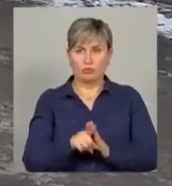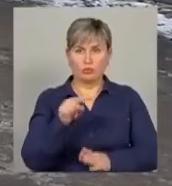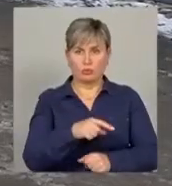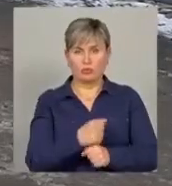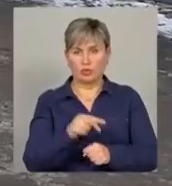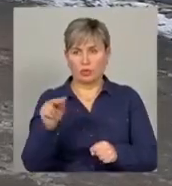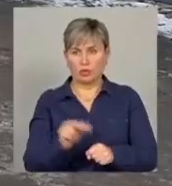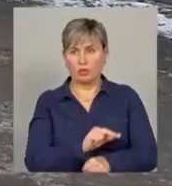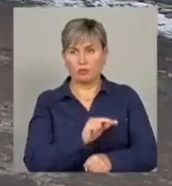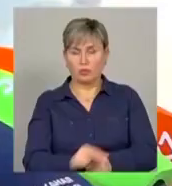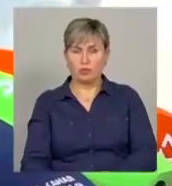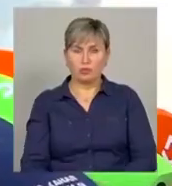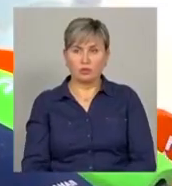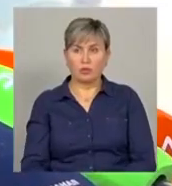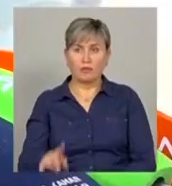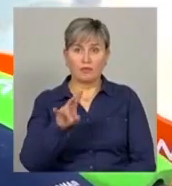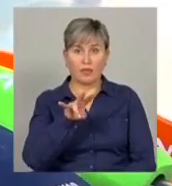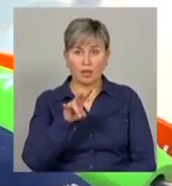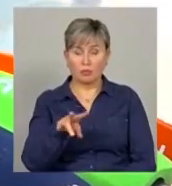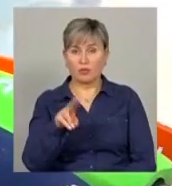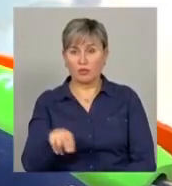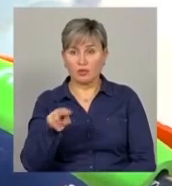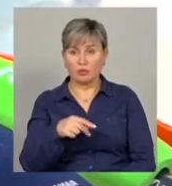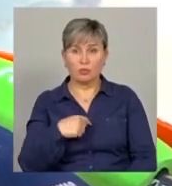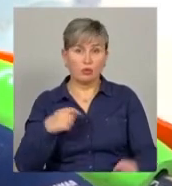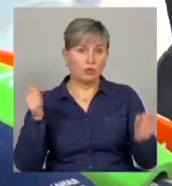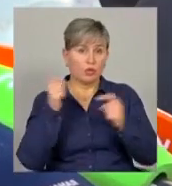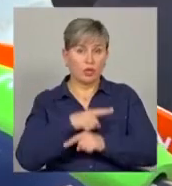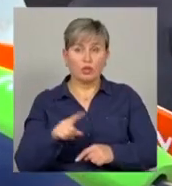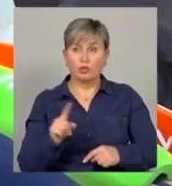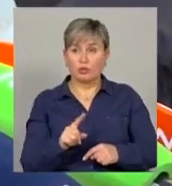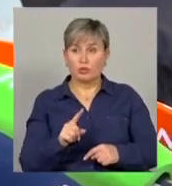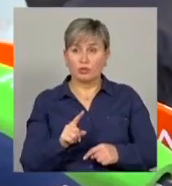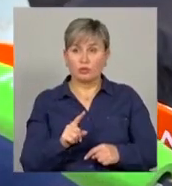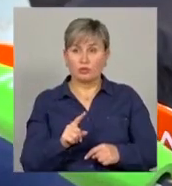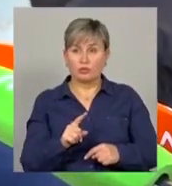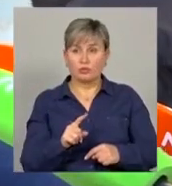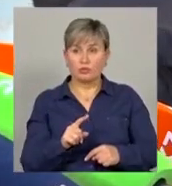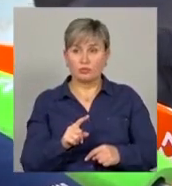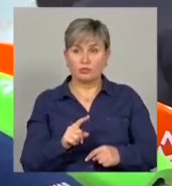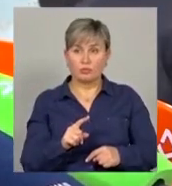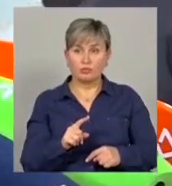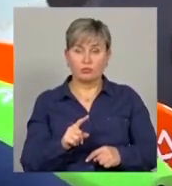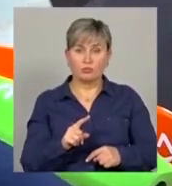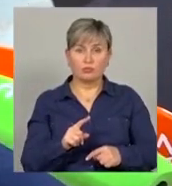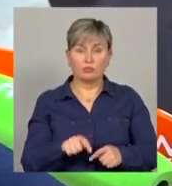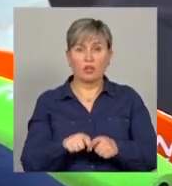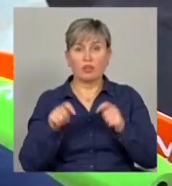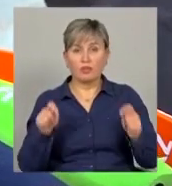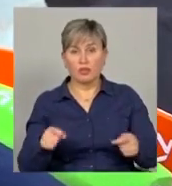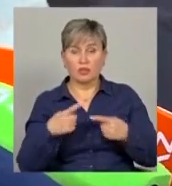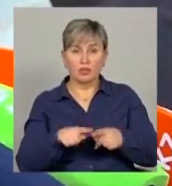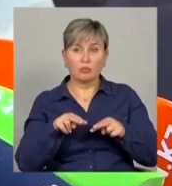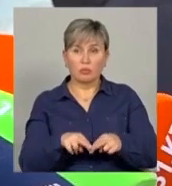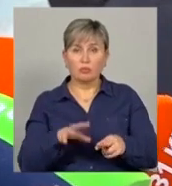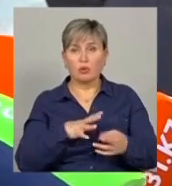делать ремонт. Буквально в ноябре, в декабре мы узнаем, что оказывается, акт ввода в эксплуатацию и техпаспорта